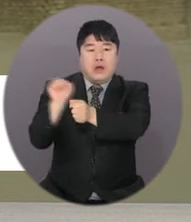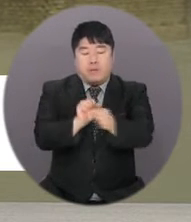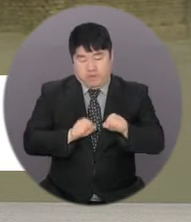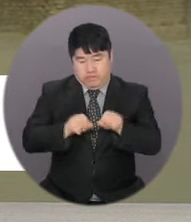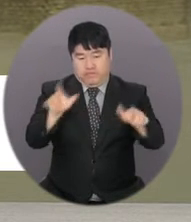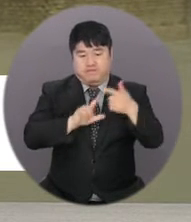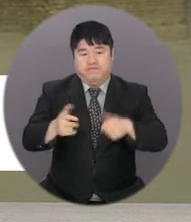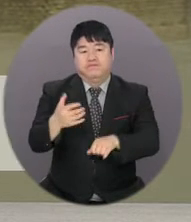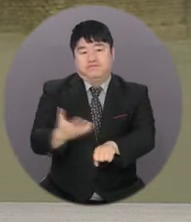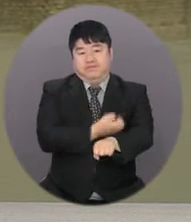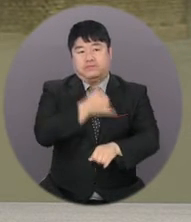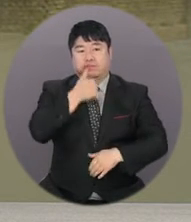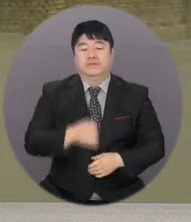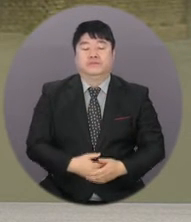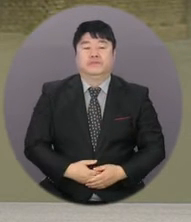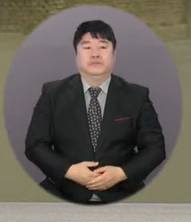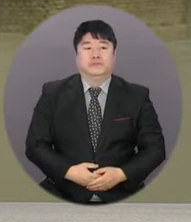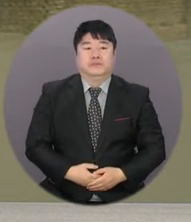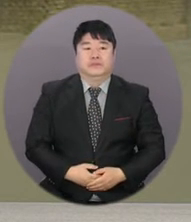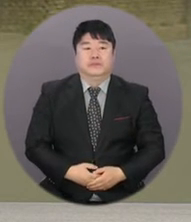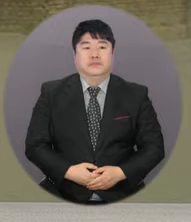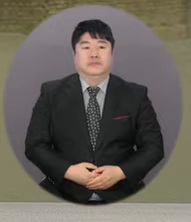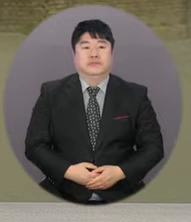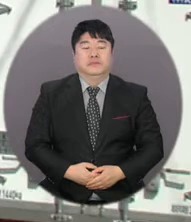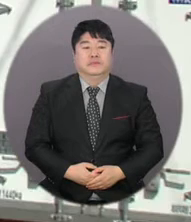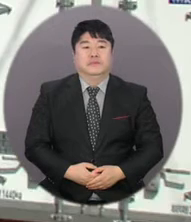확산이 커졌습니다. 보도에 송정근 기자입니다.